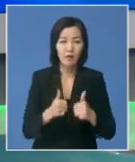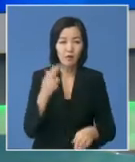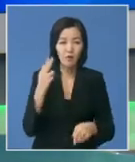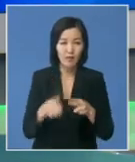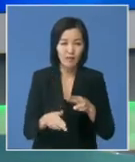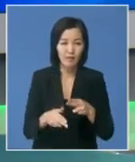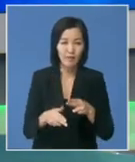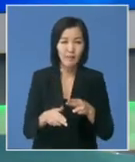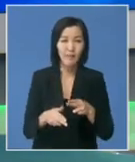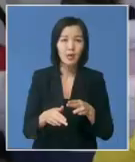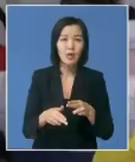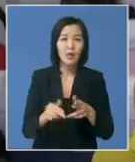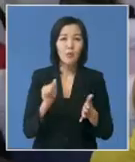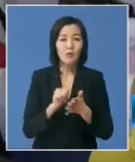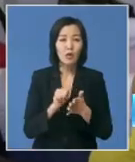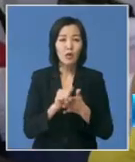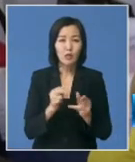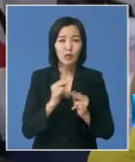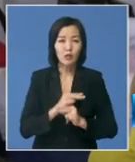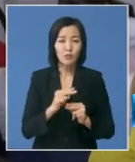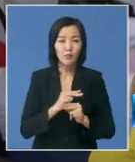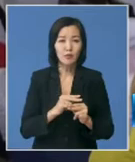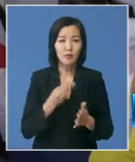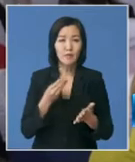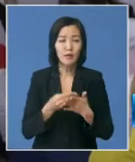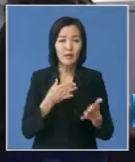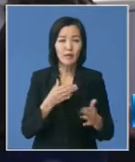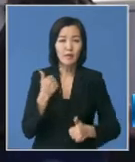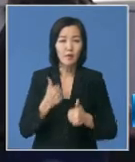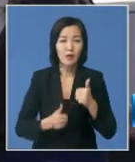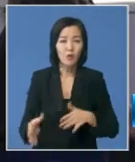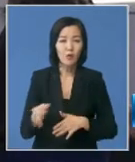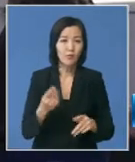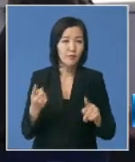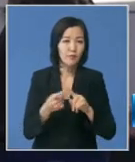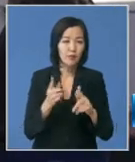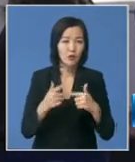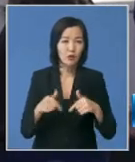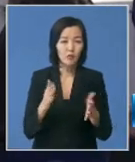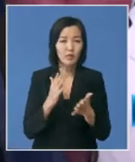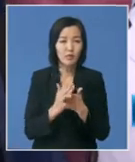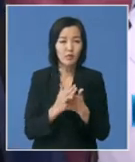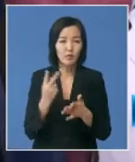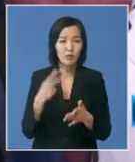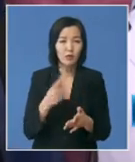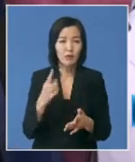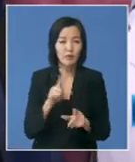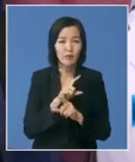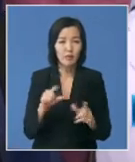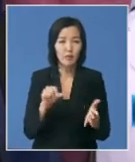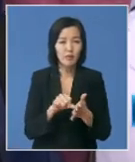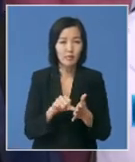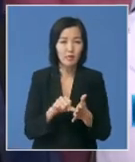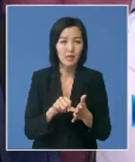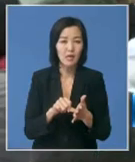мәресіне жетті. Мұрағатшылар жұмысы сырттай бағаланған бұл байқау облысымызда тұңғыш рет ұйымдастырылып отыр. Оған 21 мекеме